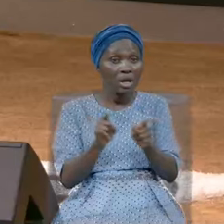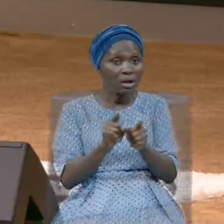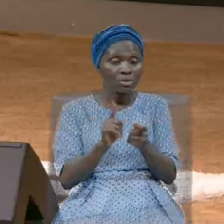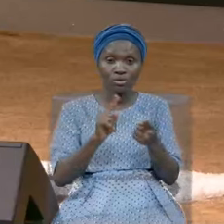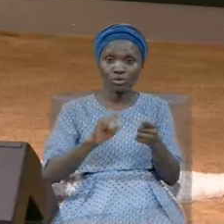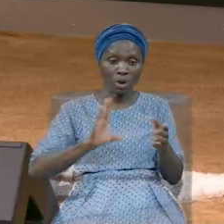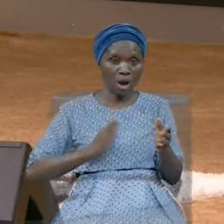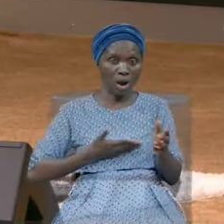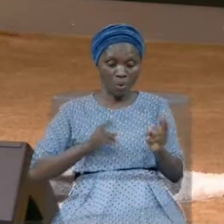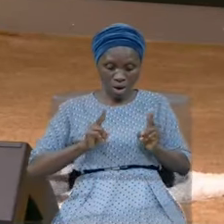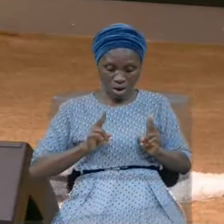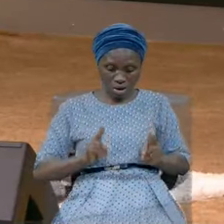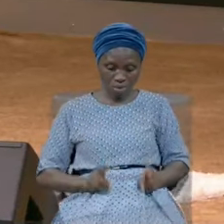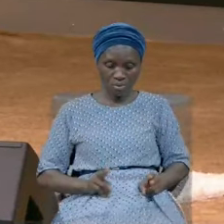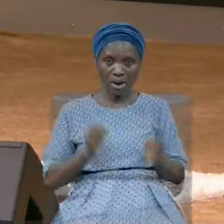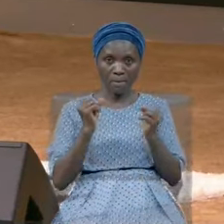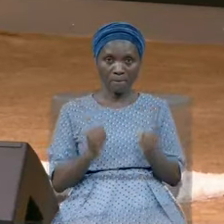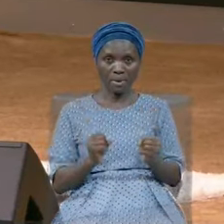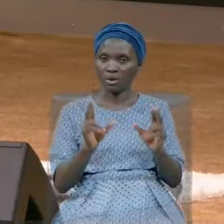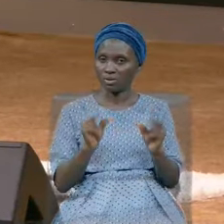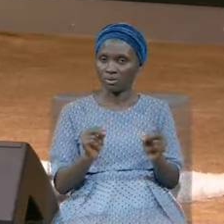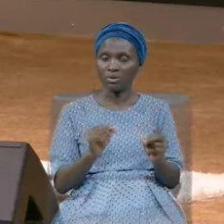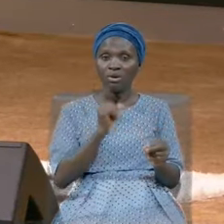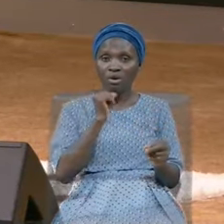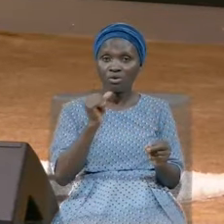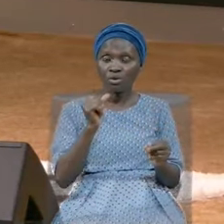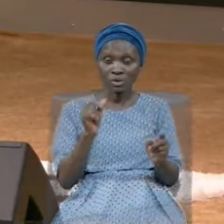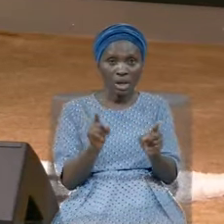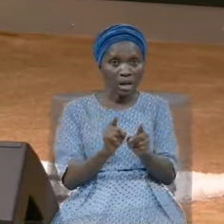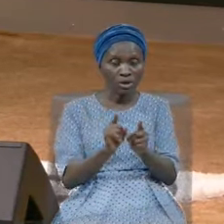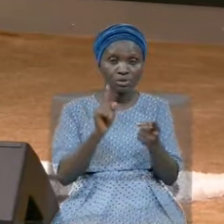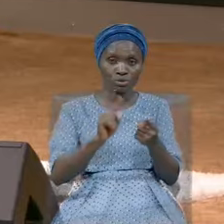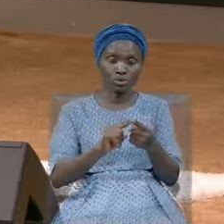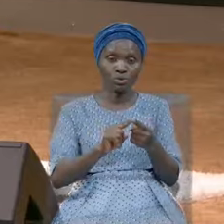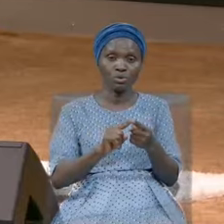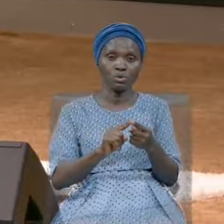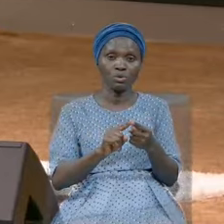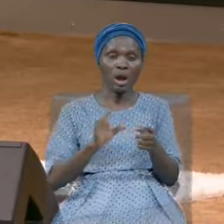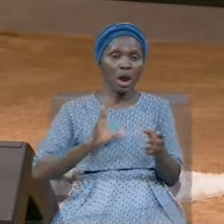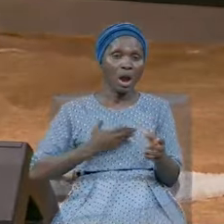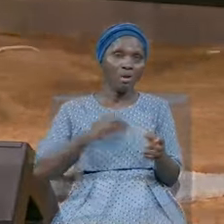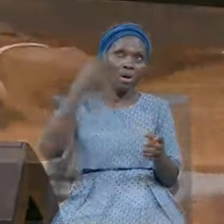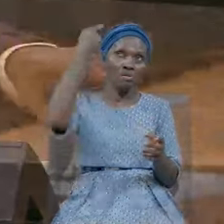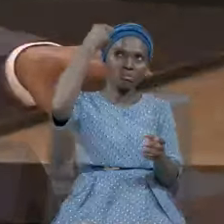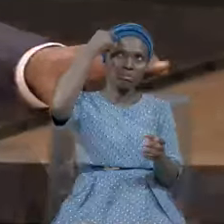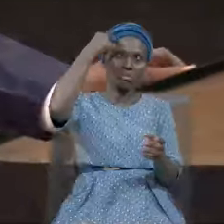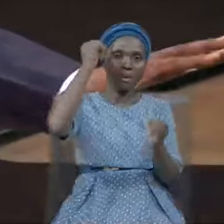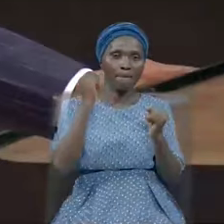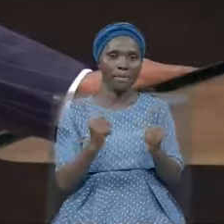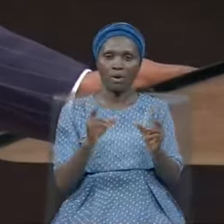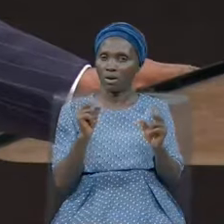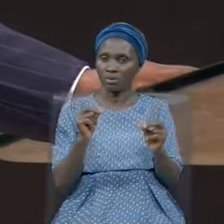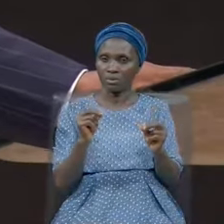selon notre force humaine, ce n'est pas selon la force de